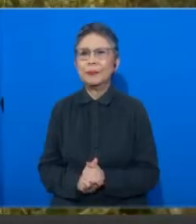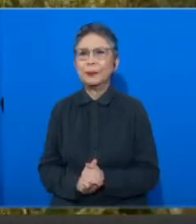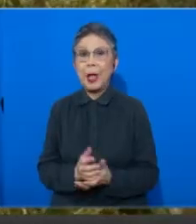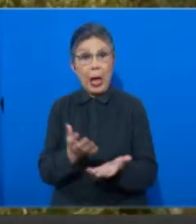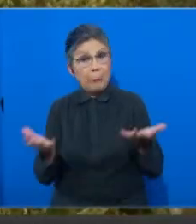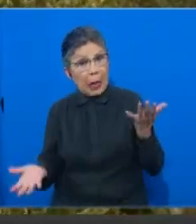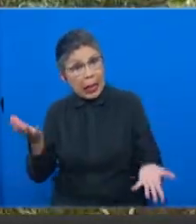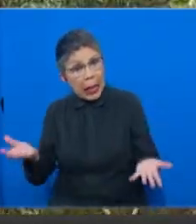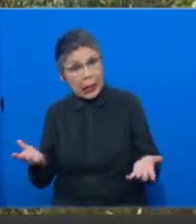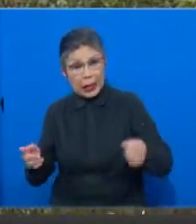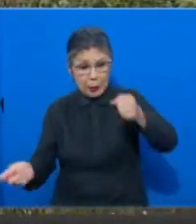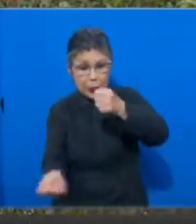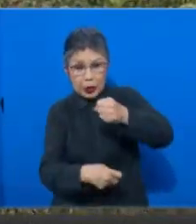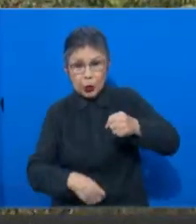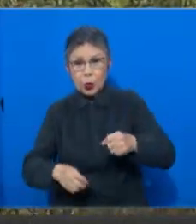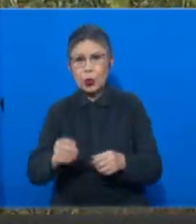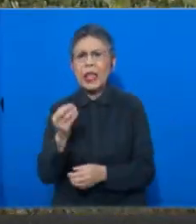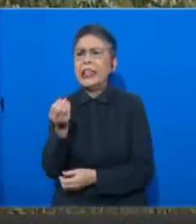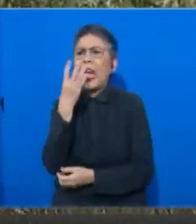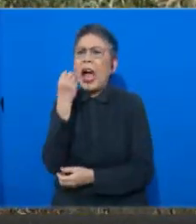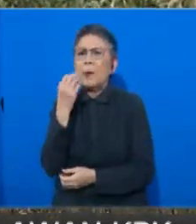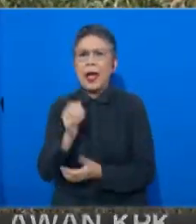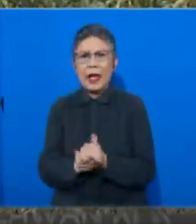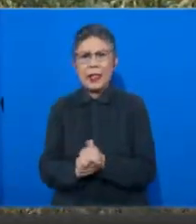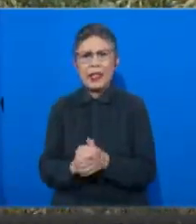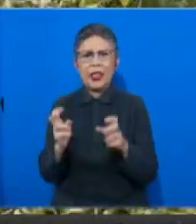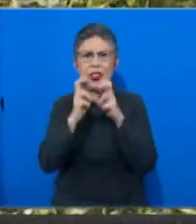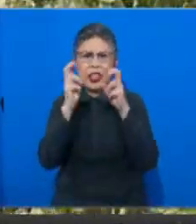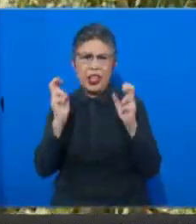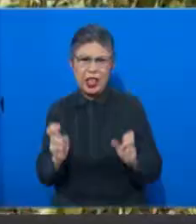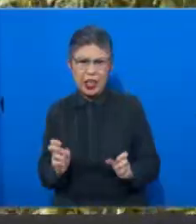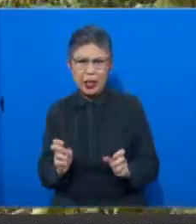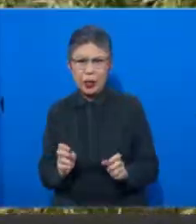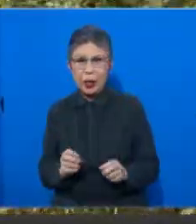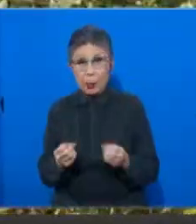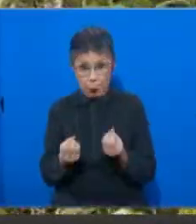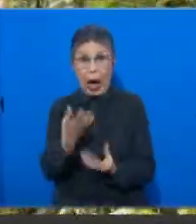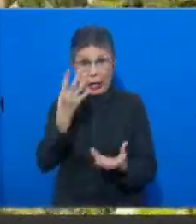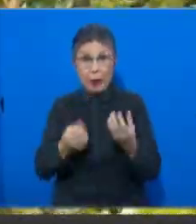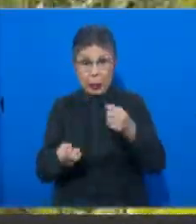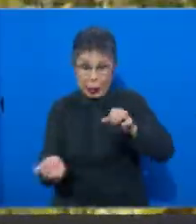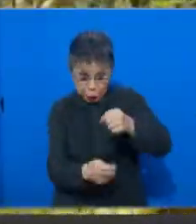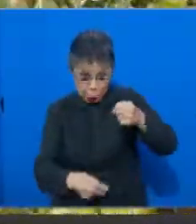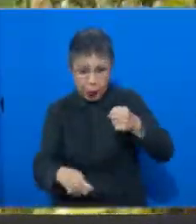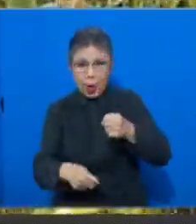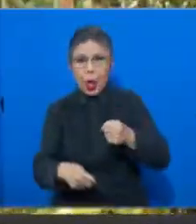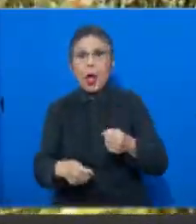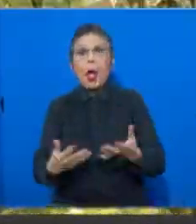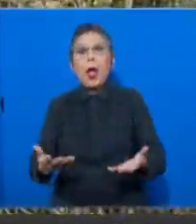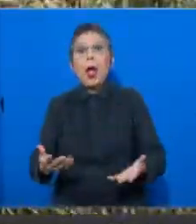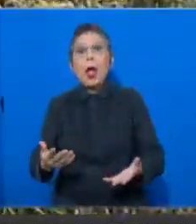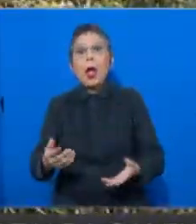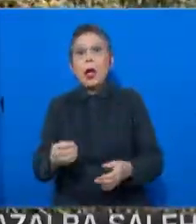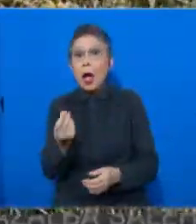Berbeda dengan petani cabai di kota Kediri, Jawa Timur, meski kebun cabai mereka tengah panen, mereka justru mengalami